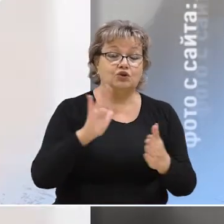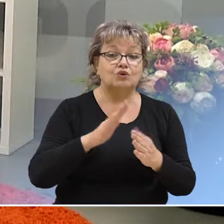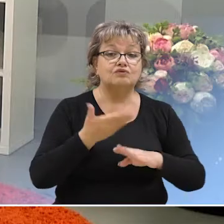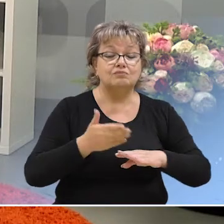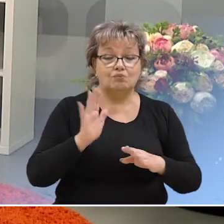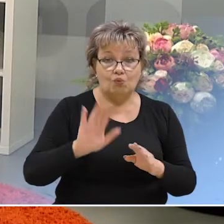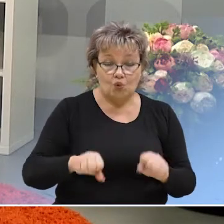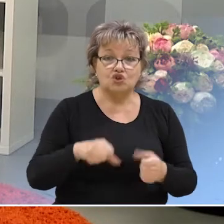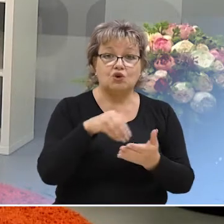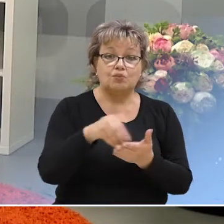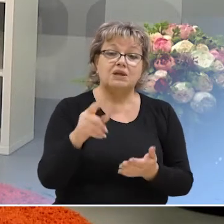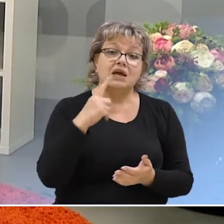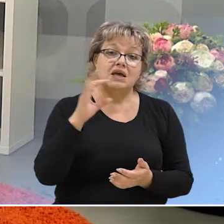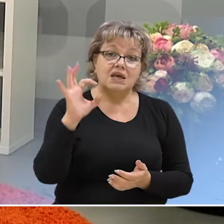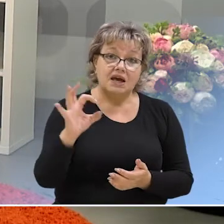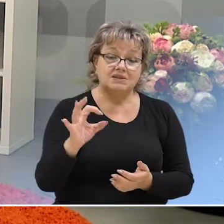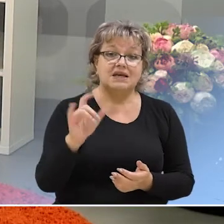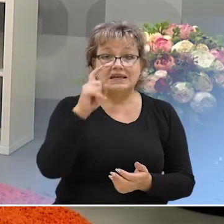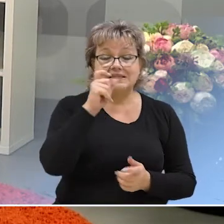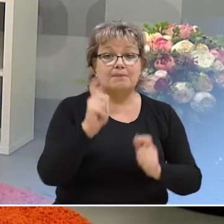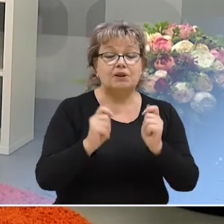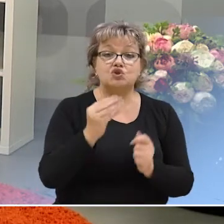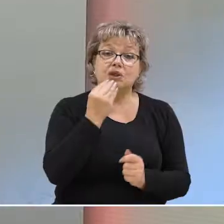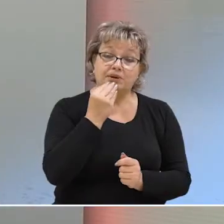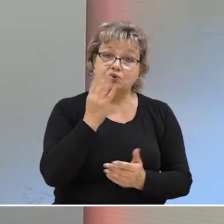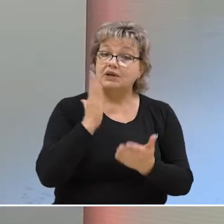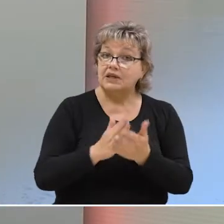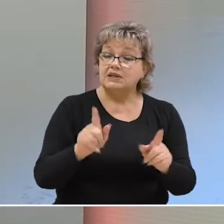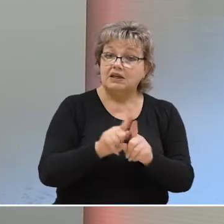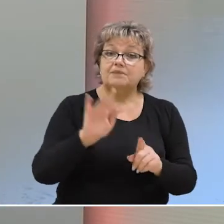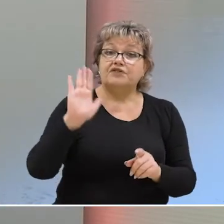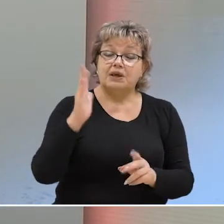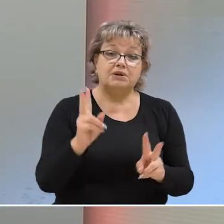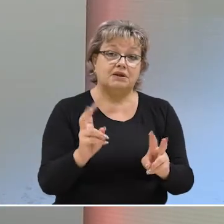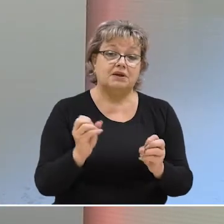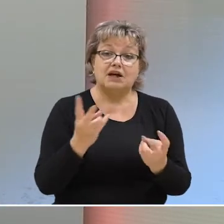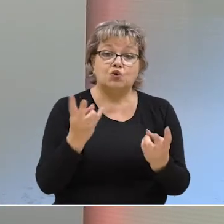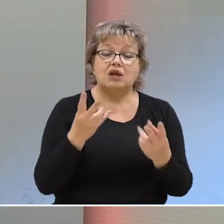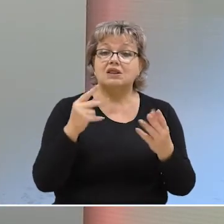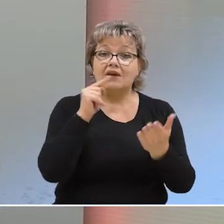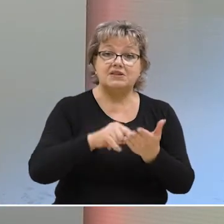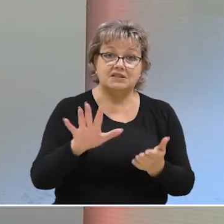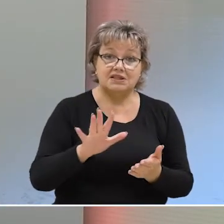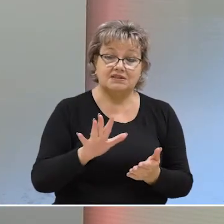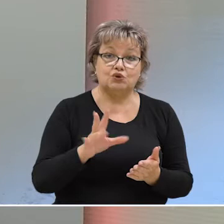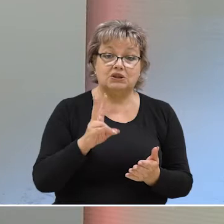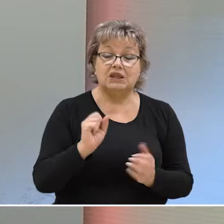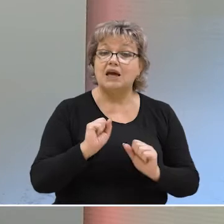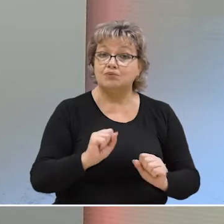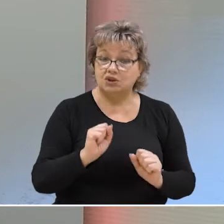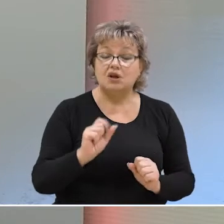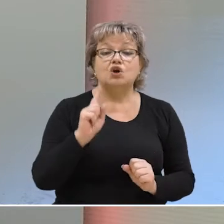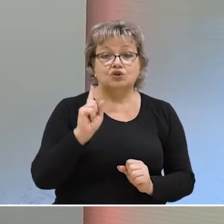которые можно без труда купить в любое время года. Это яйца и кисломолочные продукты. Есть еще такие витамины, которые не воздействуют напрямую